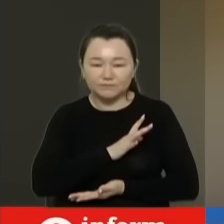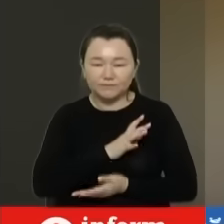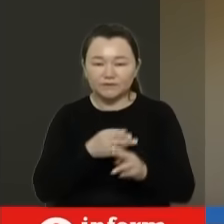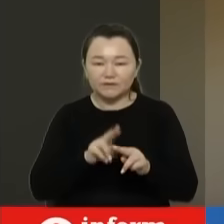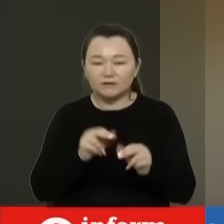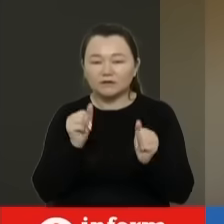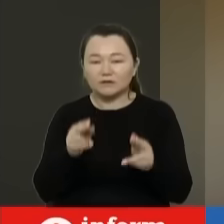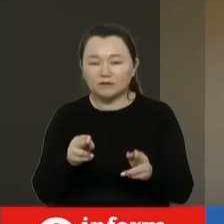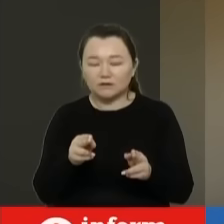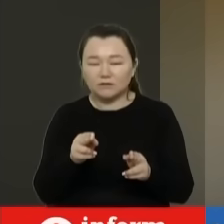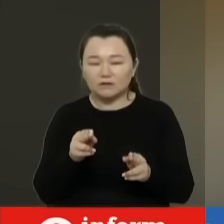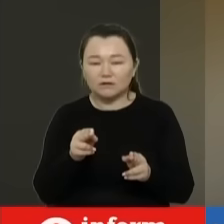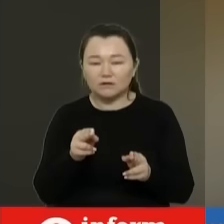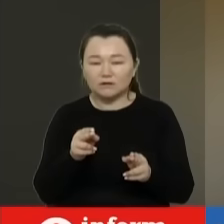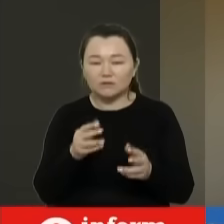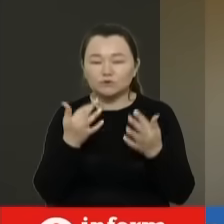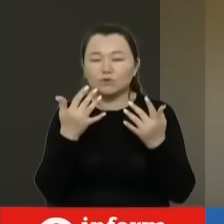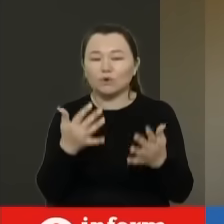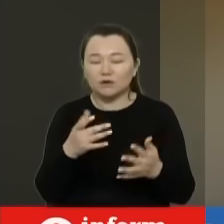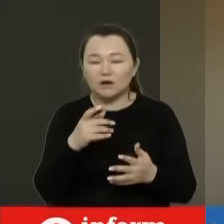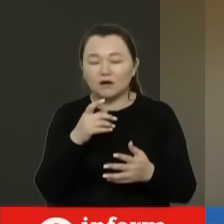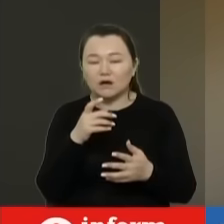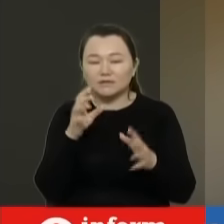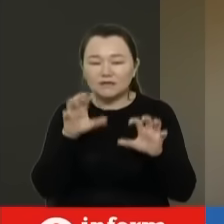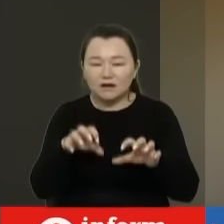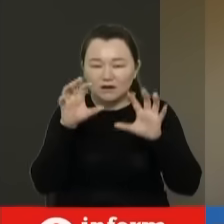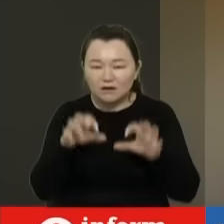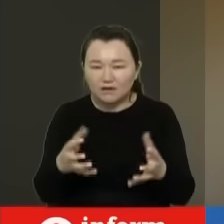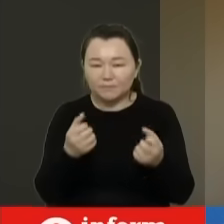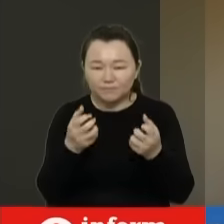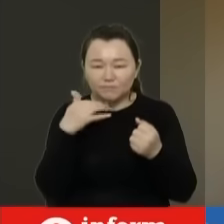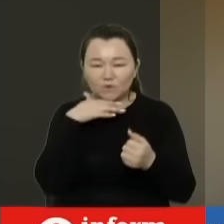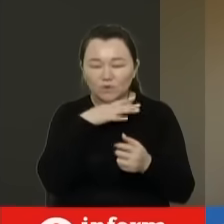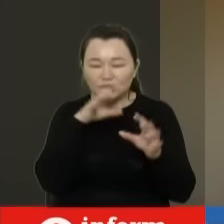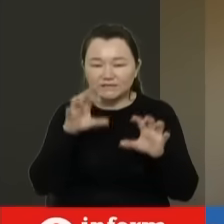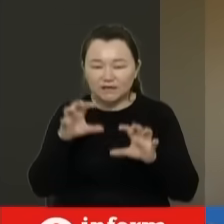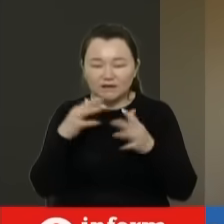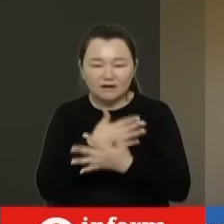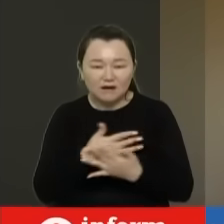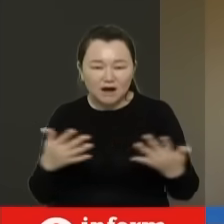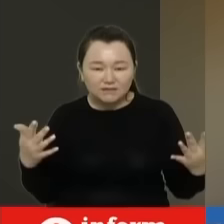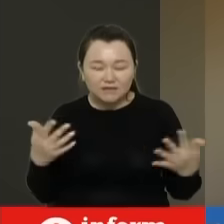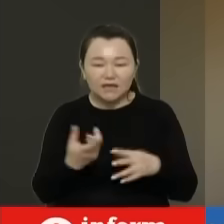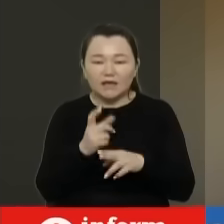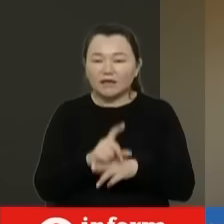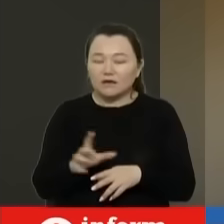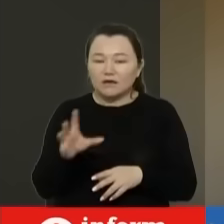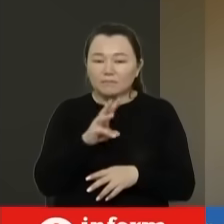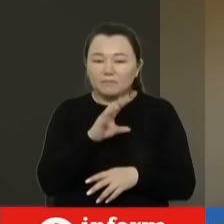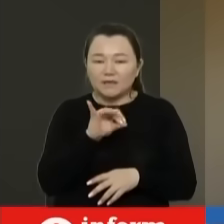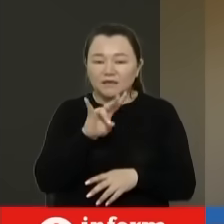қалай? Қаншама заңдар қабылданып жатыр? Көптеген заңдар. Оның сол